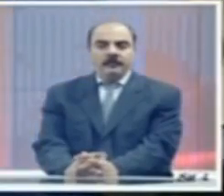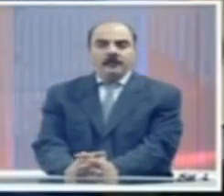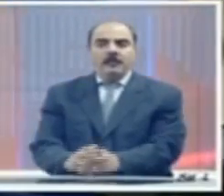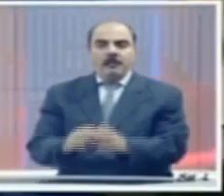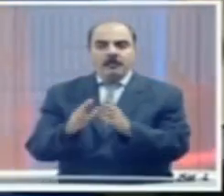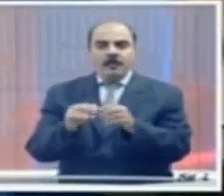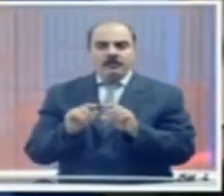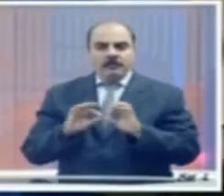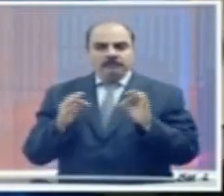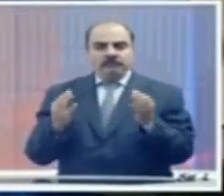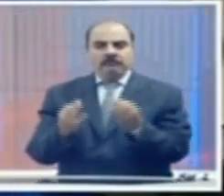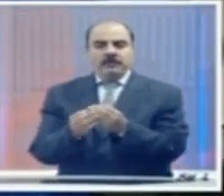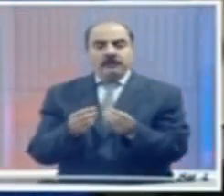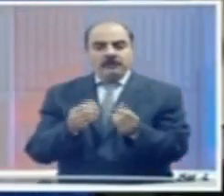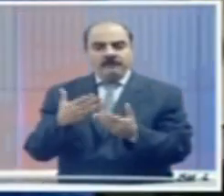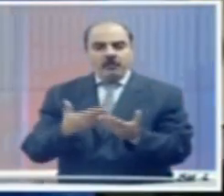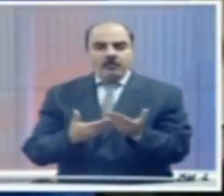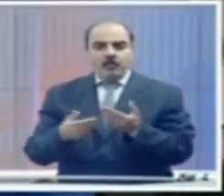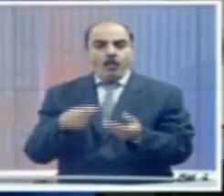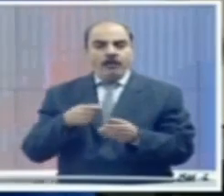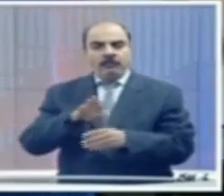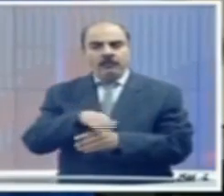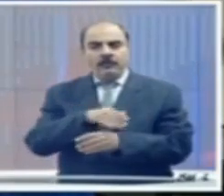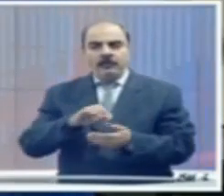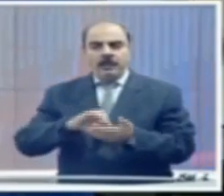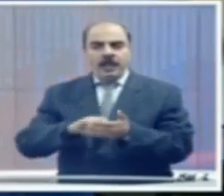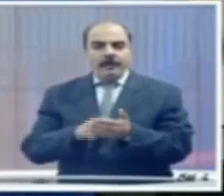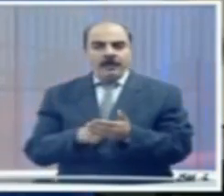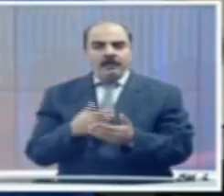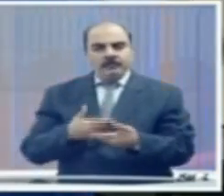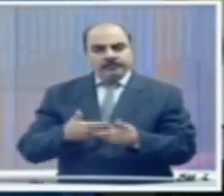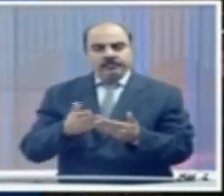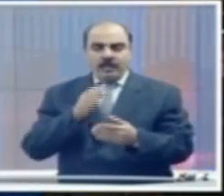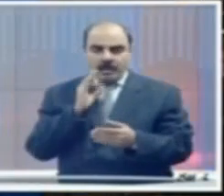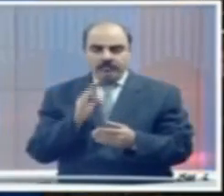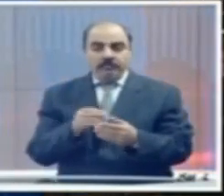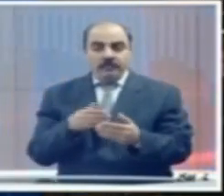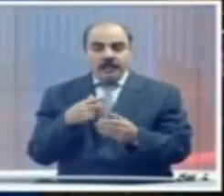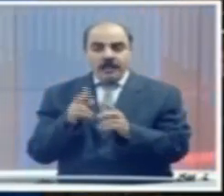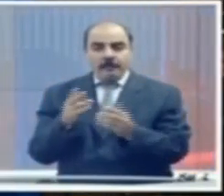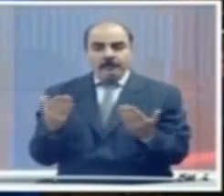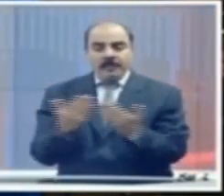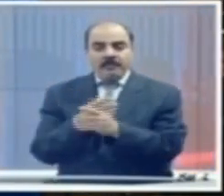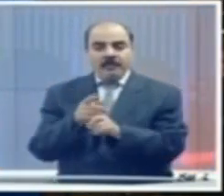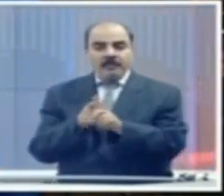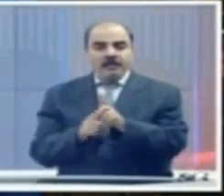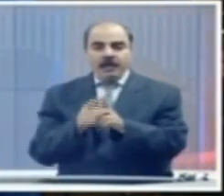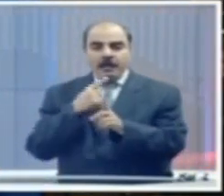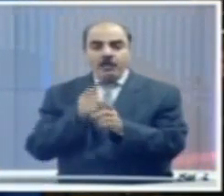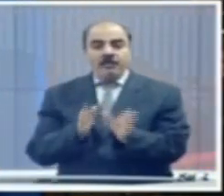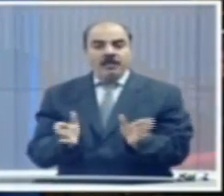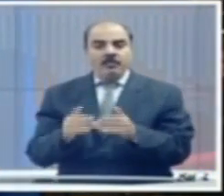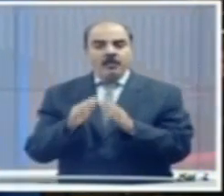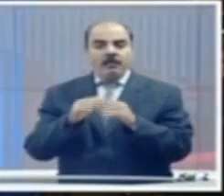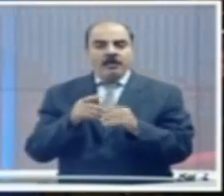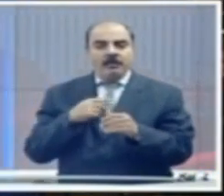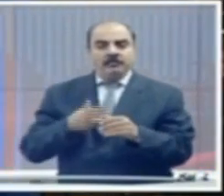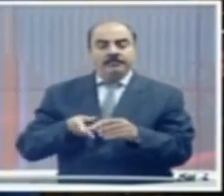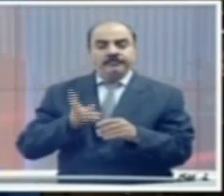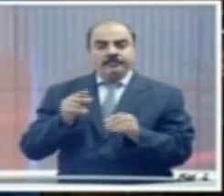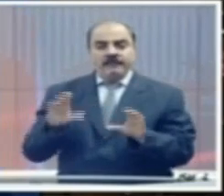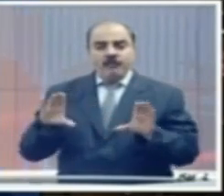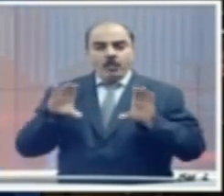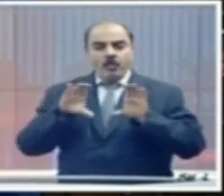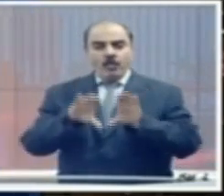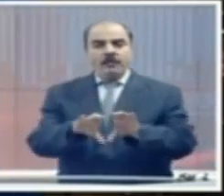في قمة مصر الاقتصادية، وزيرة التخطيط تؤكد في كلمة نيابة عن رئيس الوزراء أن